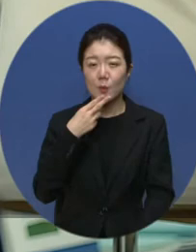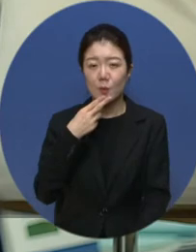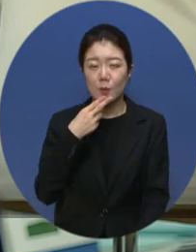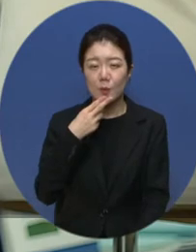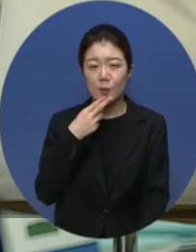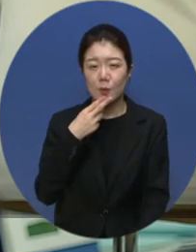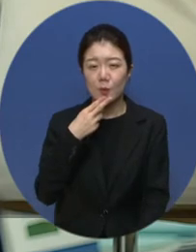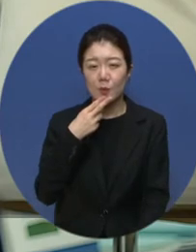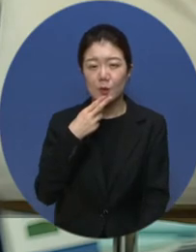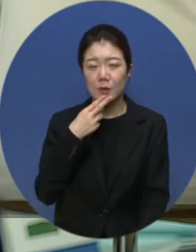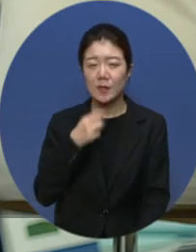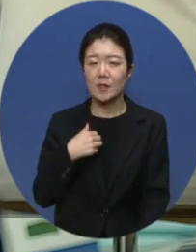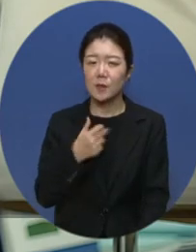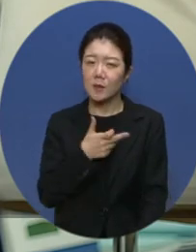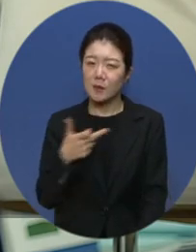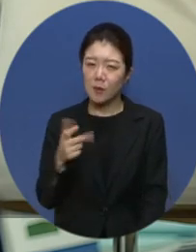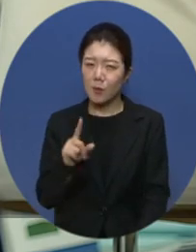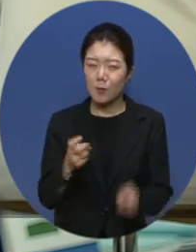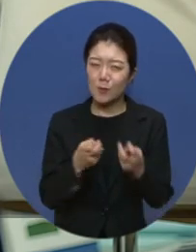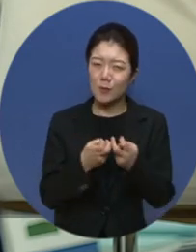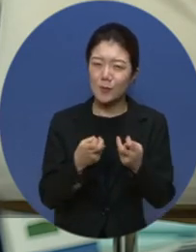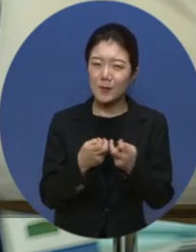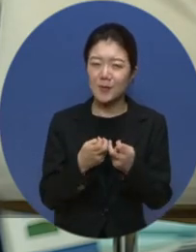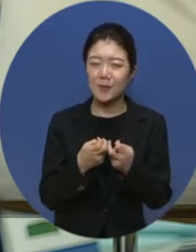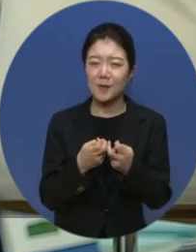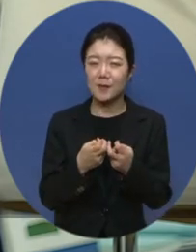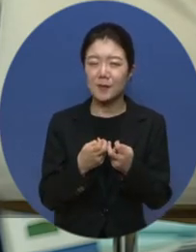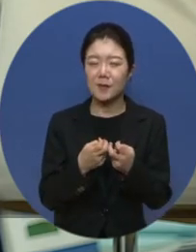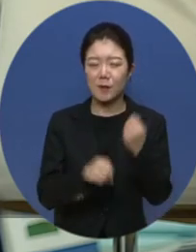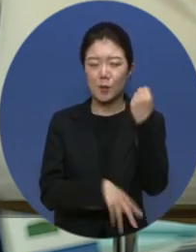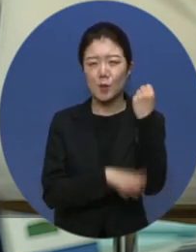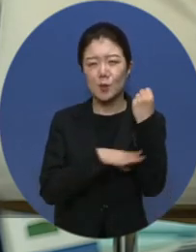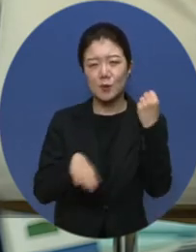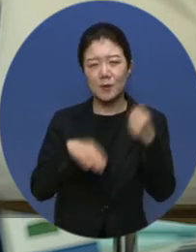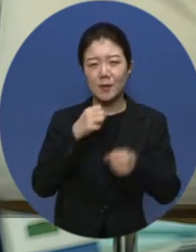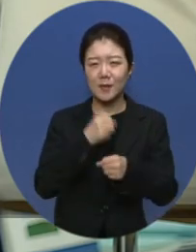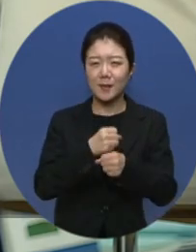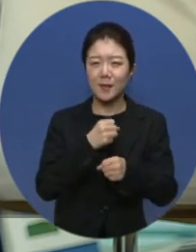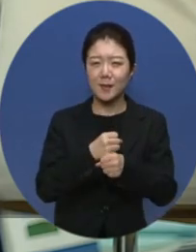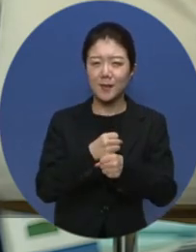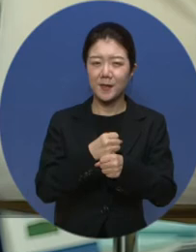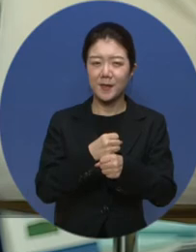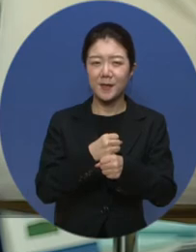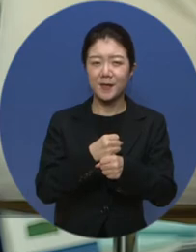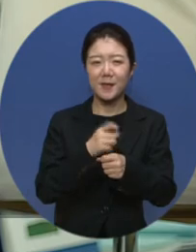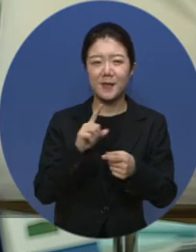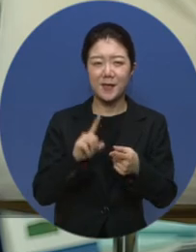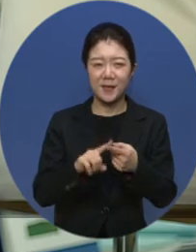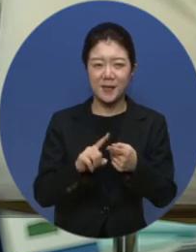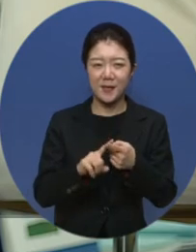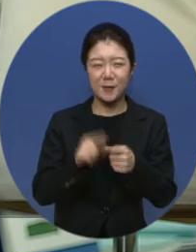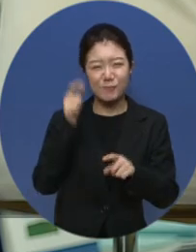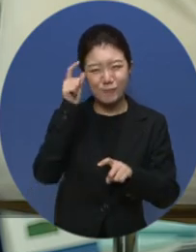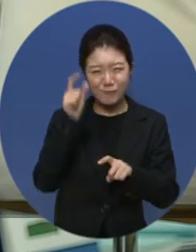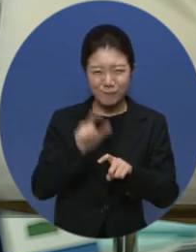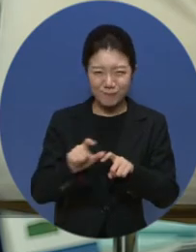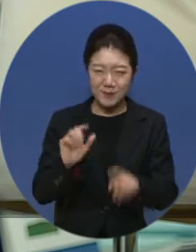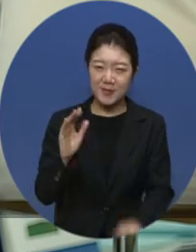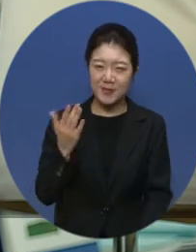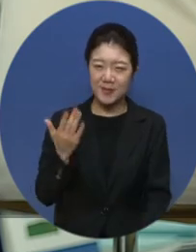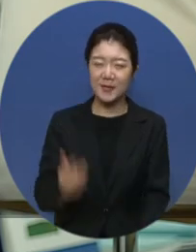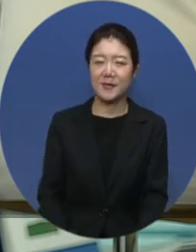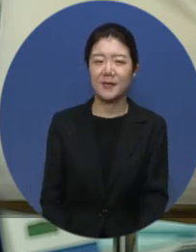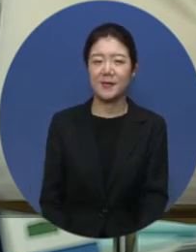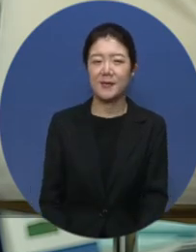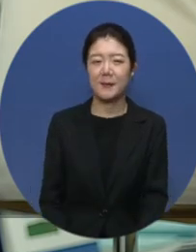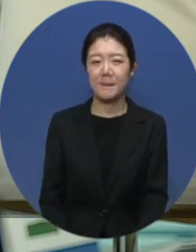그렇기 때문에 이 사이즈를 어떻게 이게 표준을 잡아야 될지를 이제 고민을 하게 되는 거죠. 그래서 그런